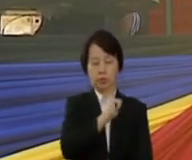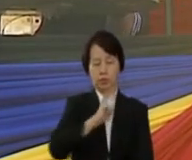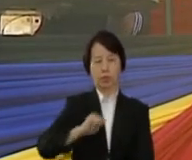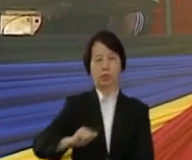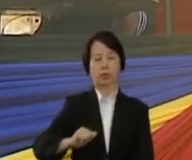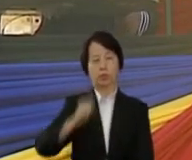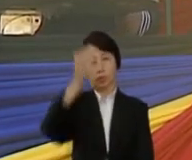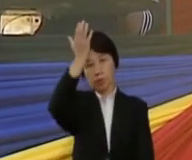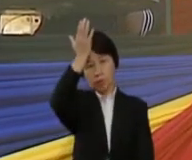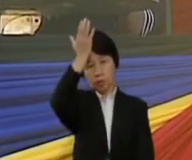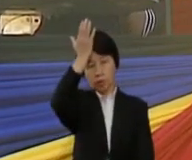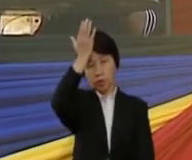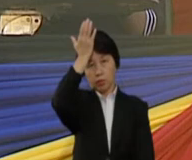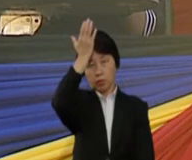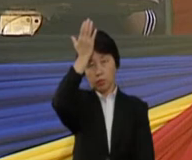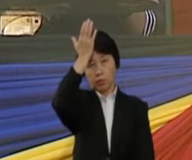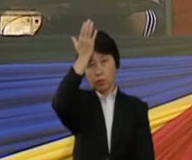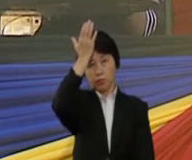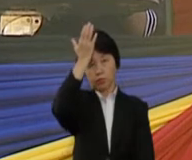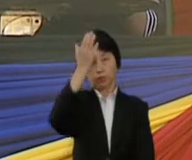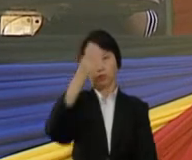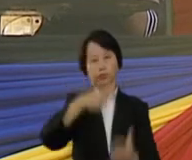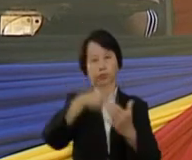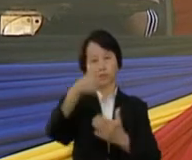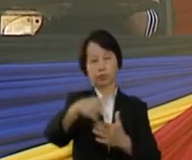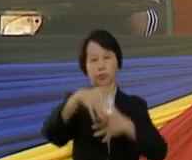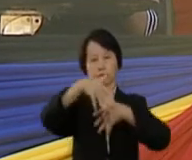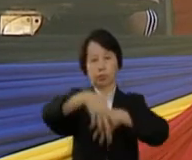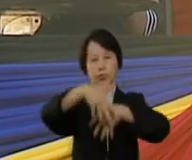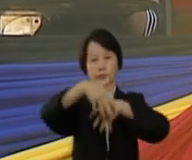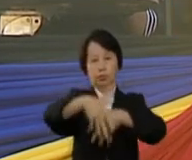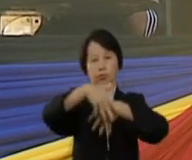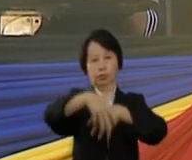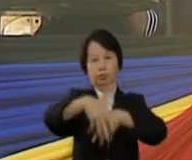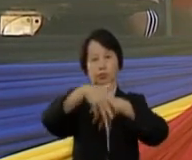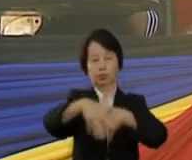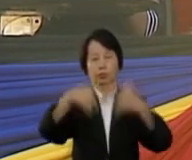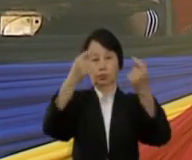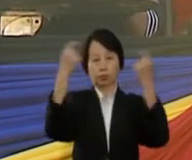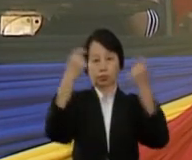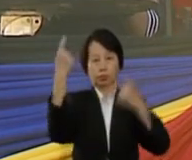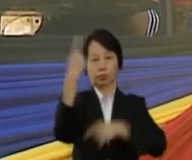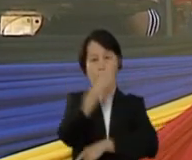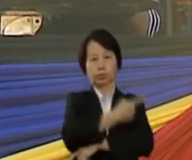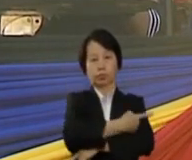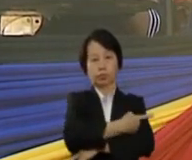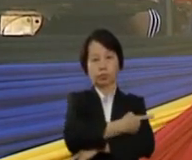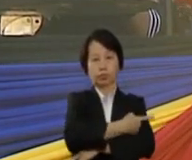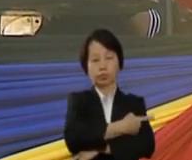Baginda Yang di-Pertuan Agong, acara perbarisan dan perarakan sambutan Hari Kebangsaan